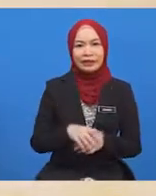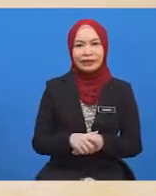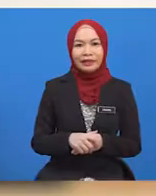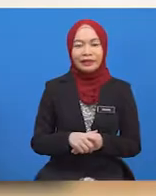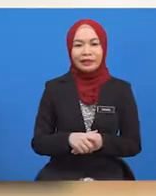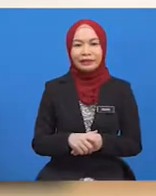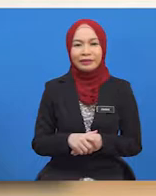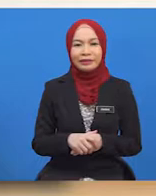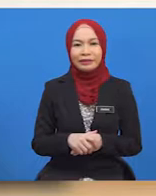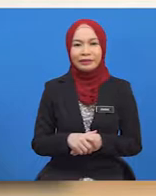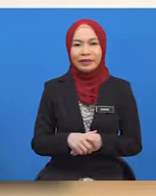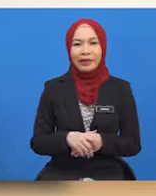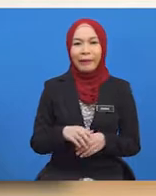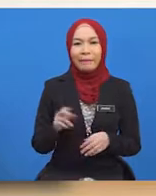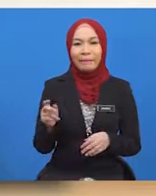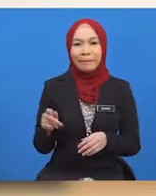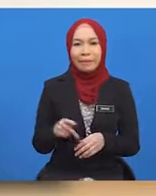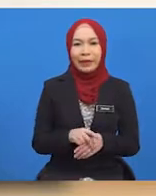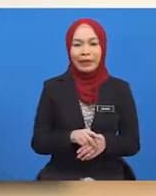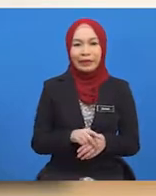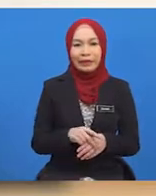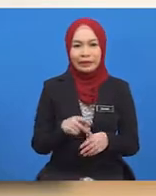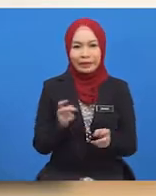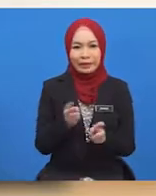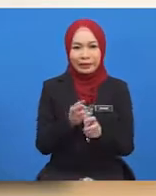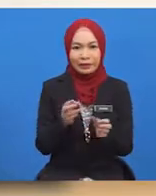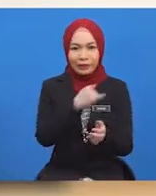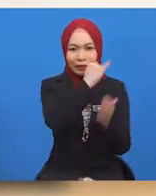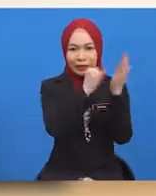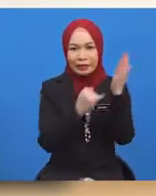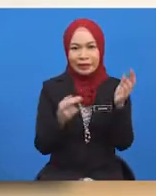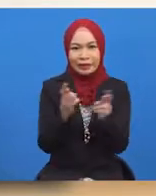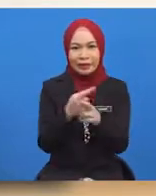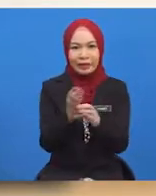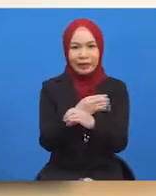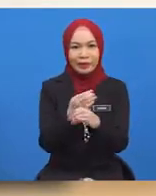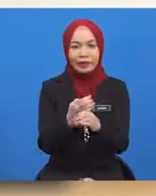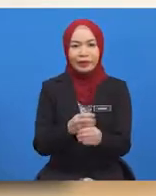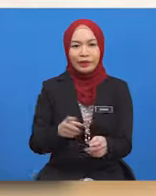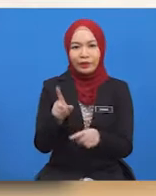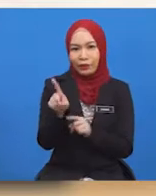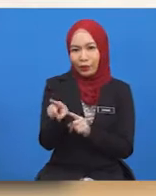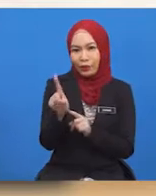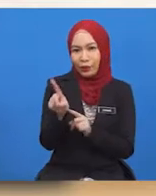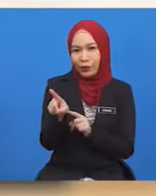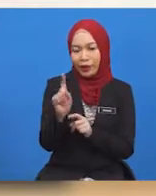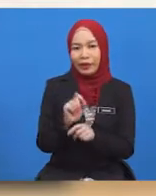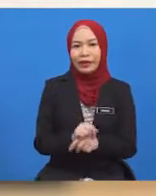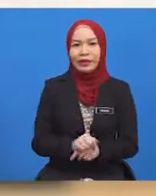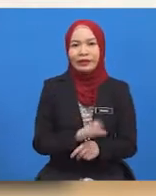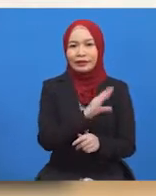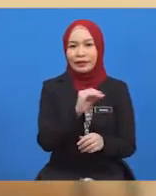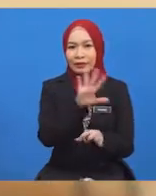Dongakan. Cikgu harap murid-murid sudah bersedia dengan buku teks, buku nota dan alat